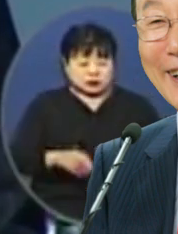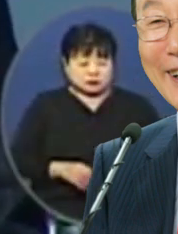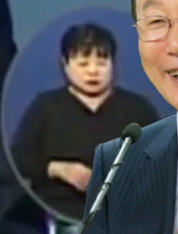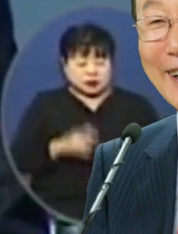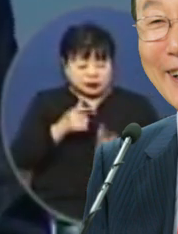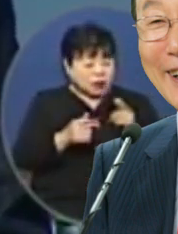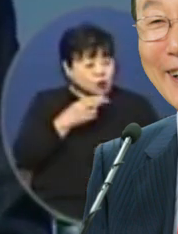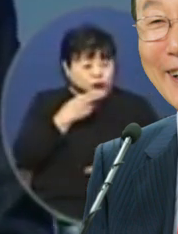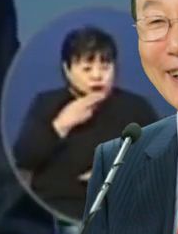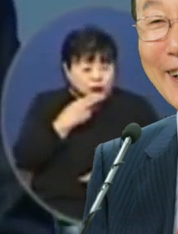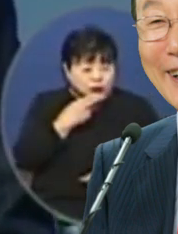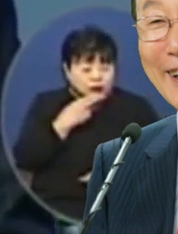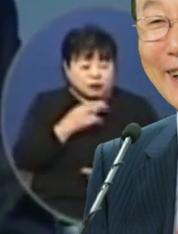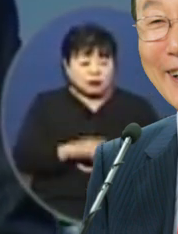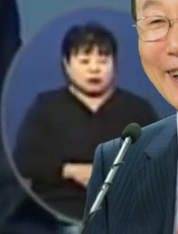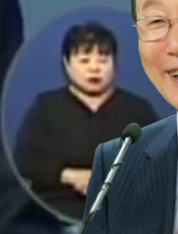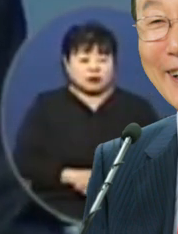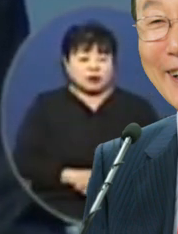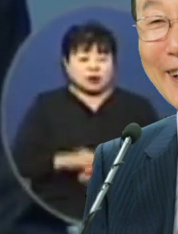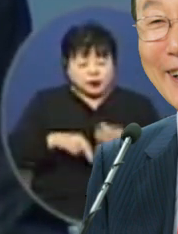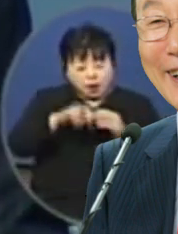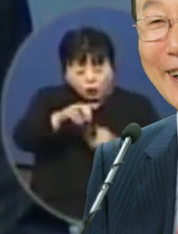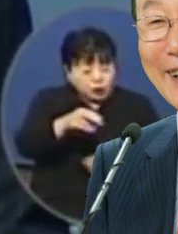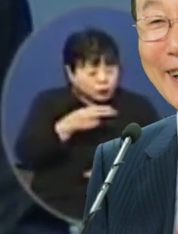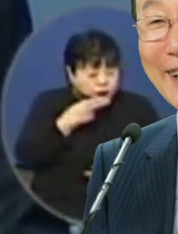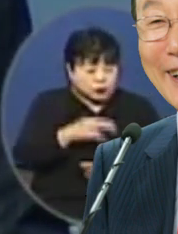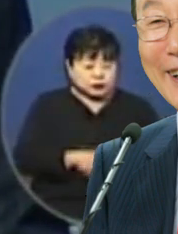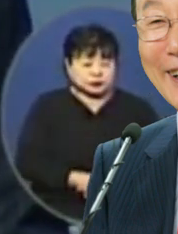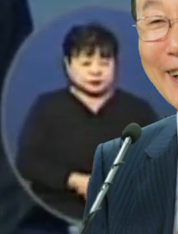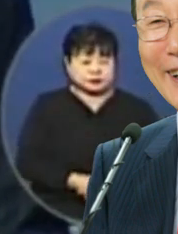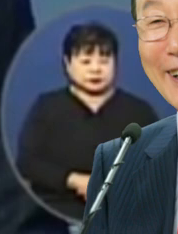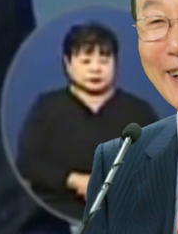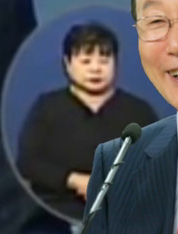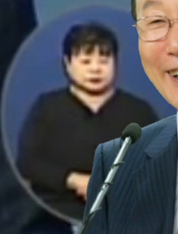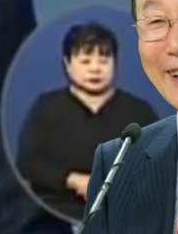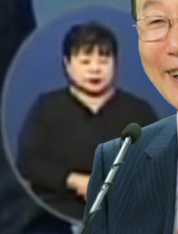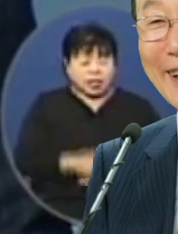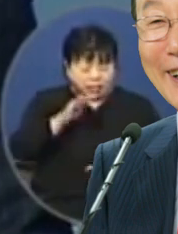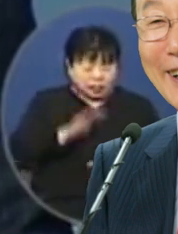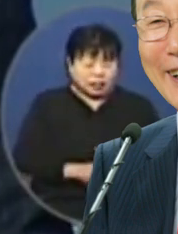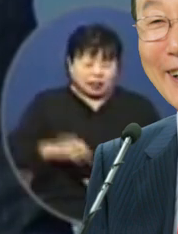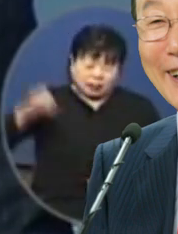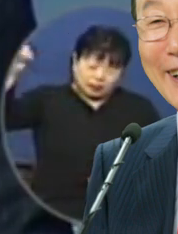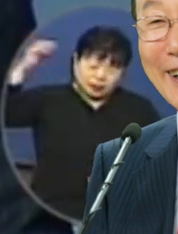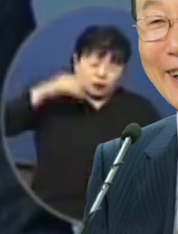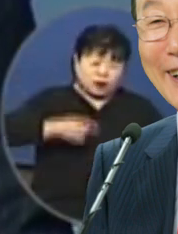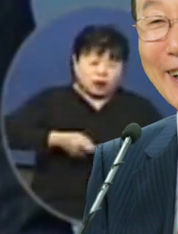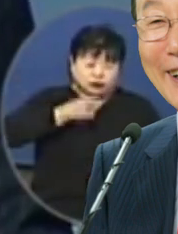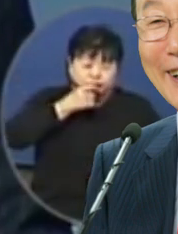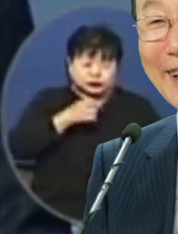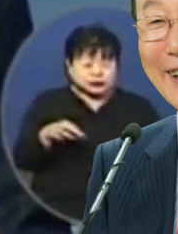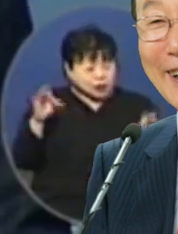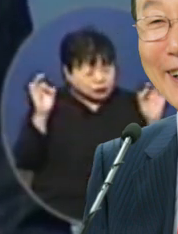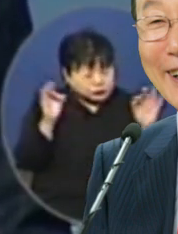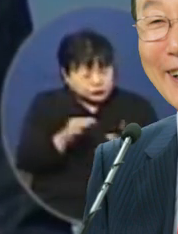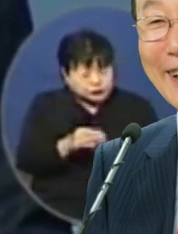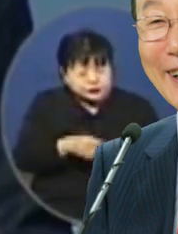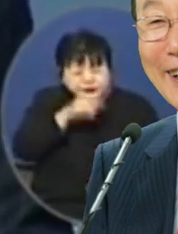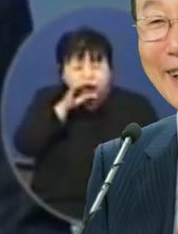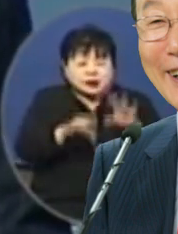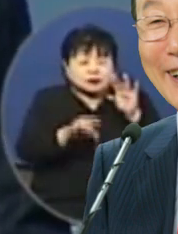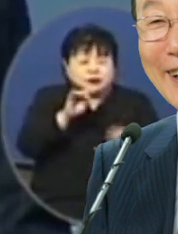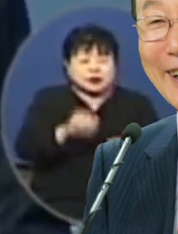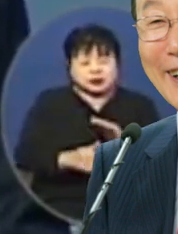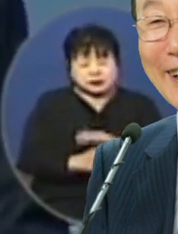하나도 없고 피할 곳이 없습니다. 날이 너무 더우니까 몸에서 수분이 증발해서 목이 말라 견딜 수가